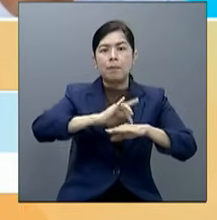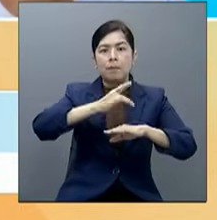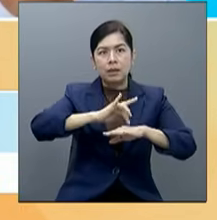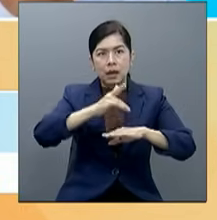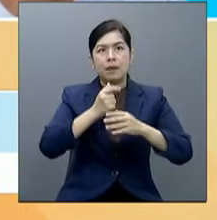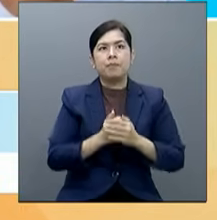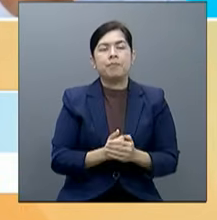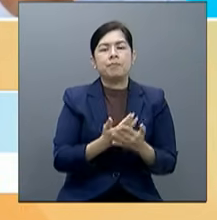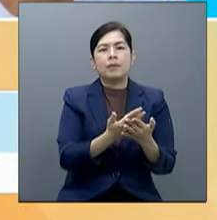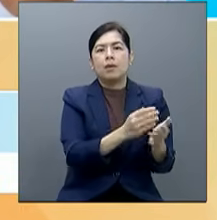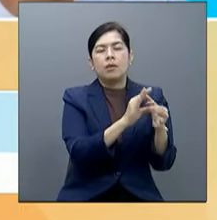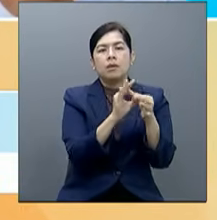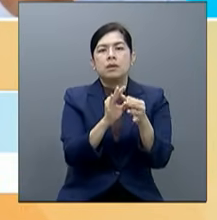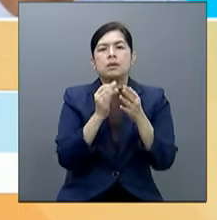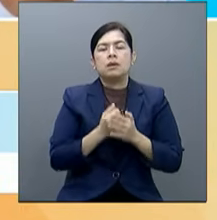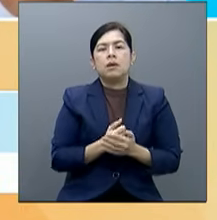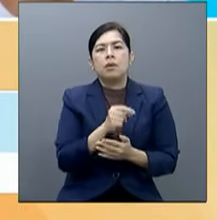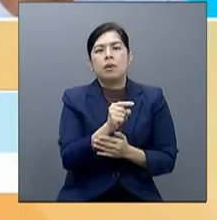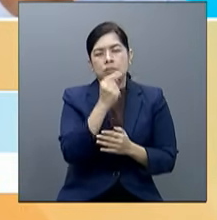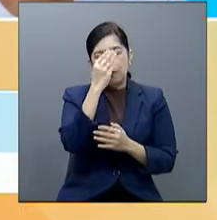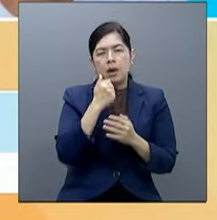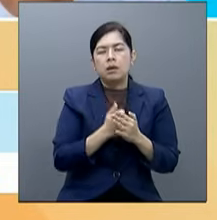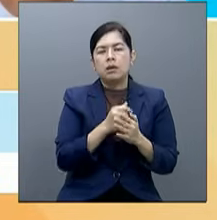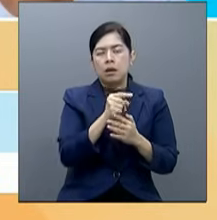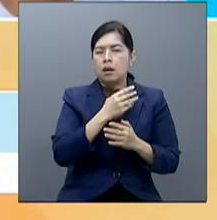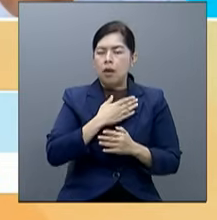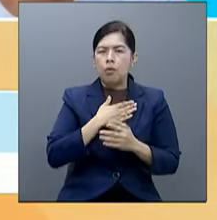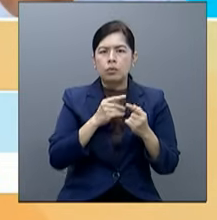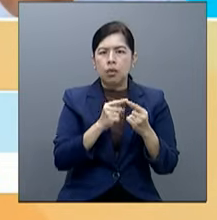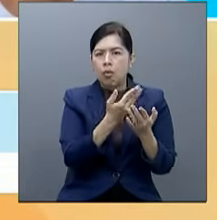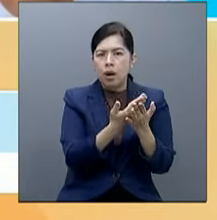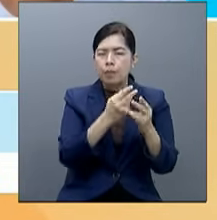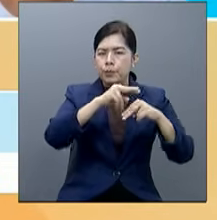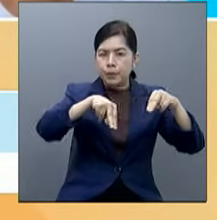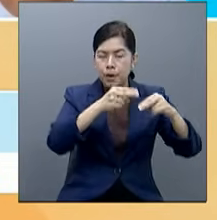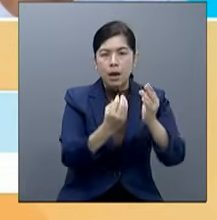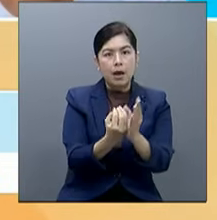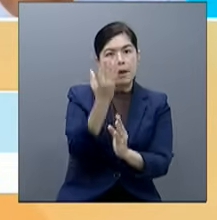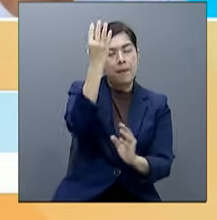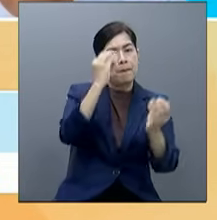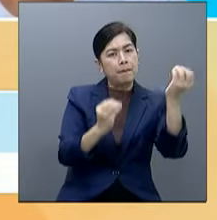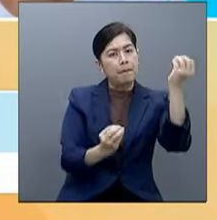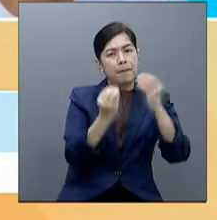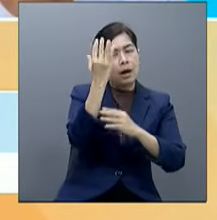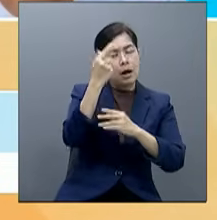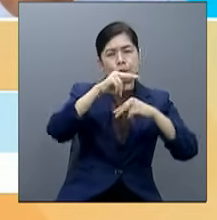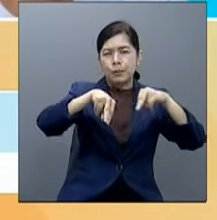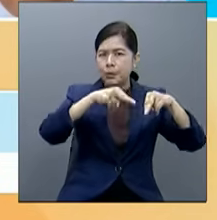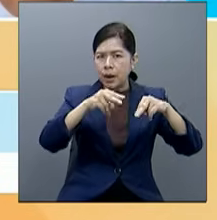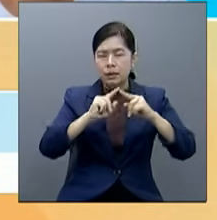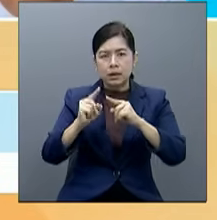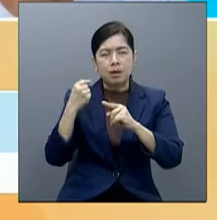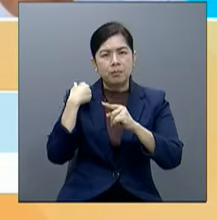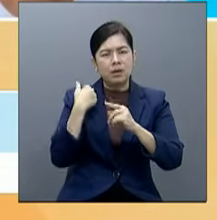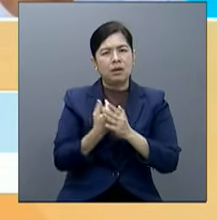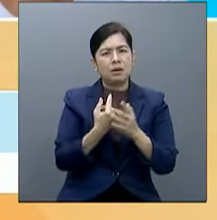ของสิ่งที่เหนือธรรมชาติเราจะเคารพป่าเราจะเคารพธรรมชาติแล้วเหตุเกิดอย่างครั้งนี้เราก็ไม่แน่ใจว่